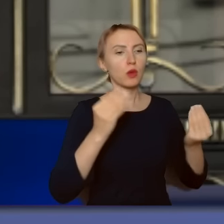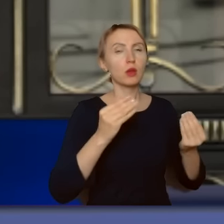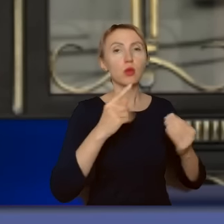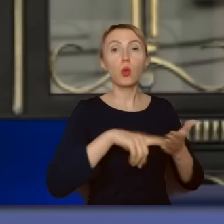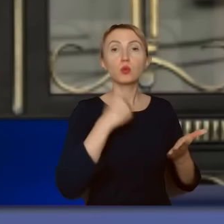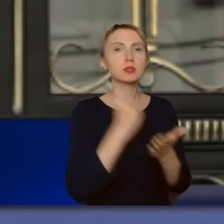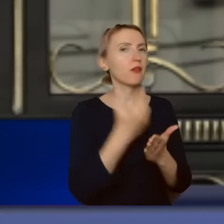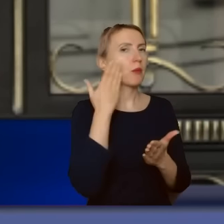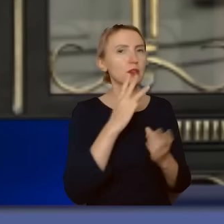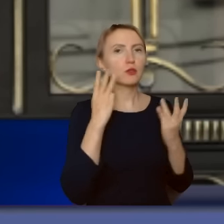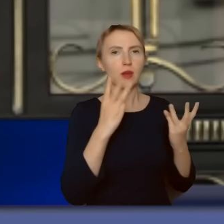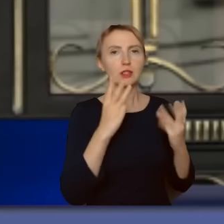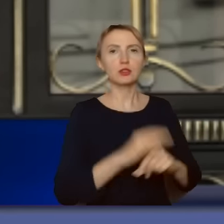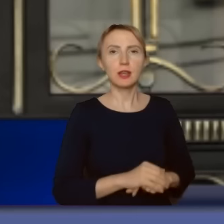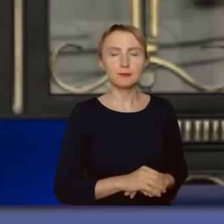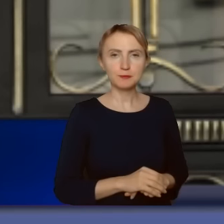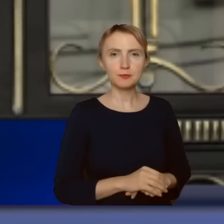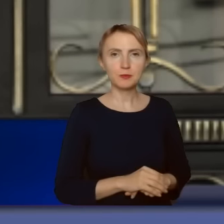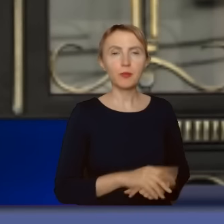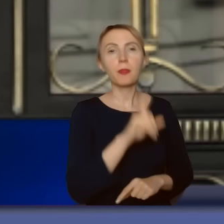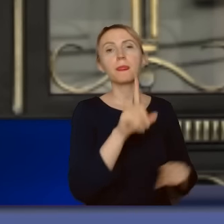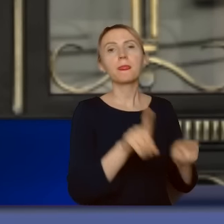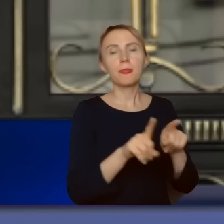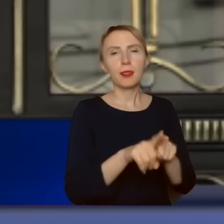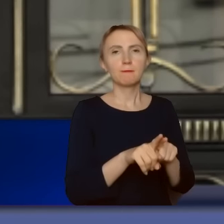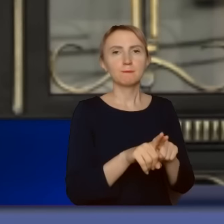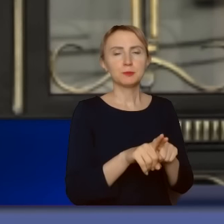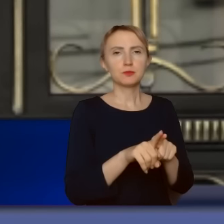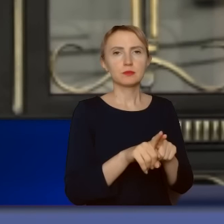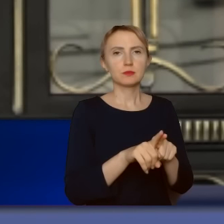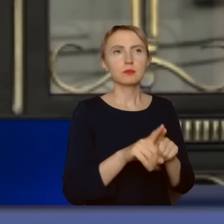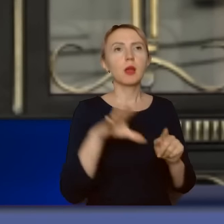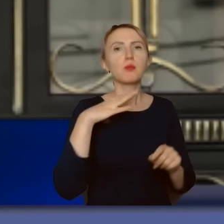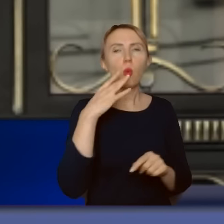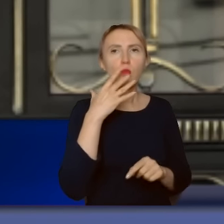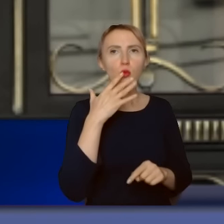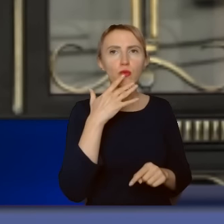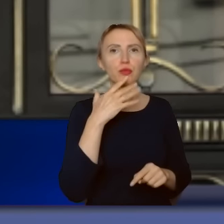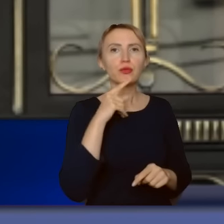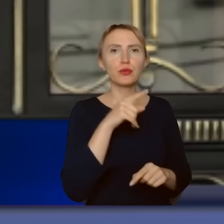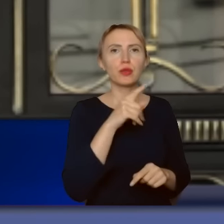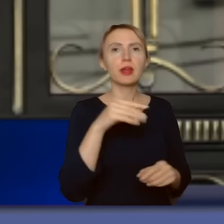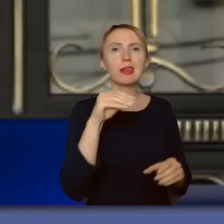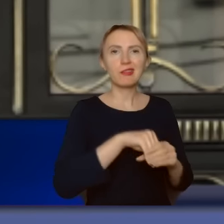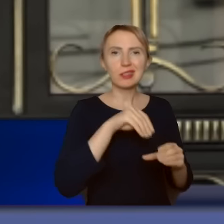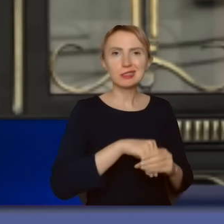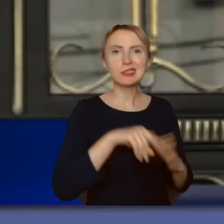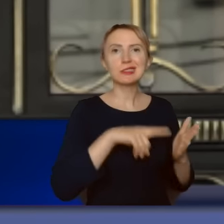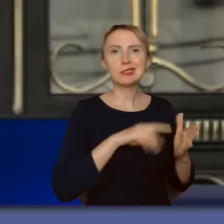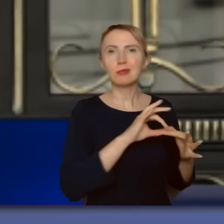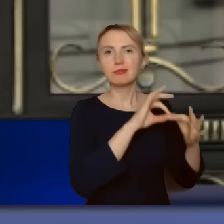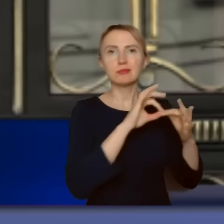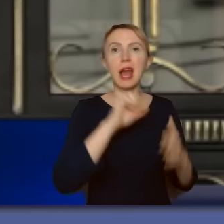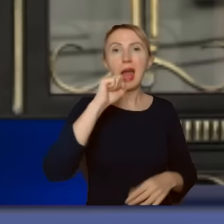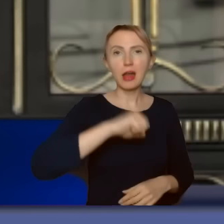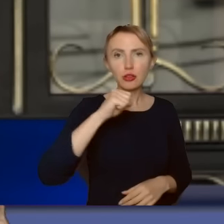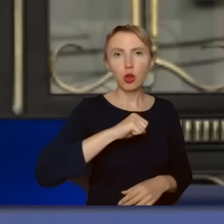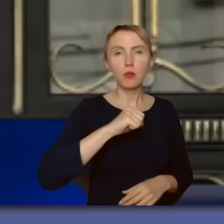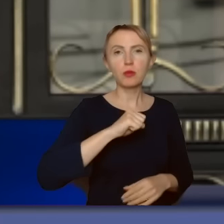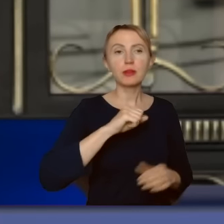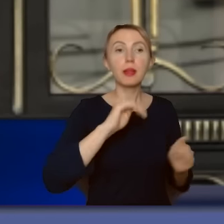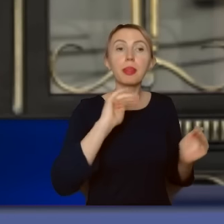bardzo istotna, bardzo ważna, ale też przecież już zapowiedziane inwestycje dotyczące atomu i tego małego